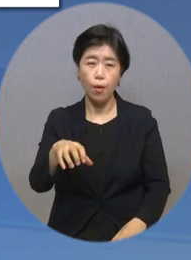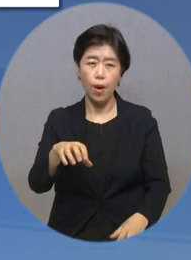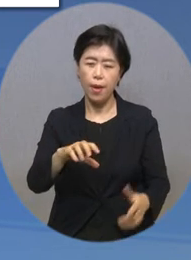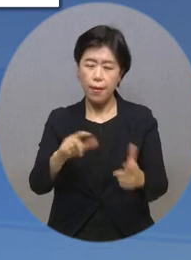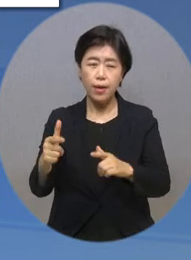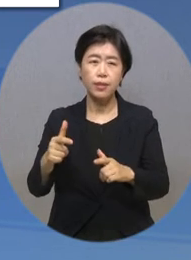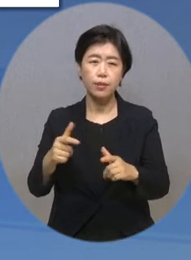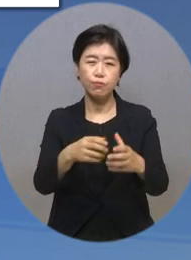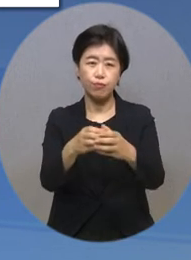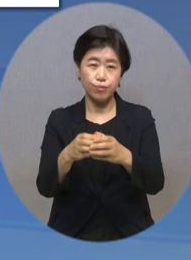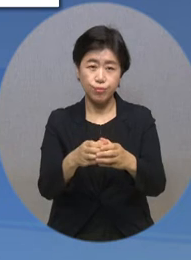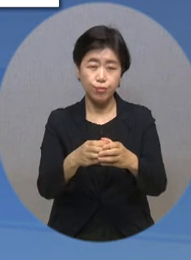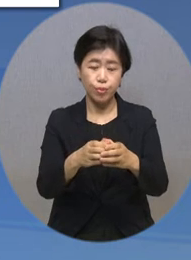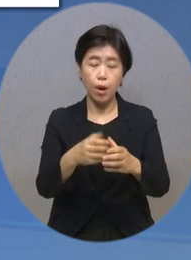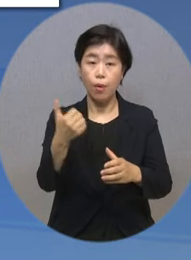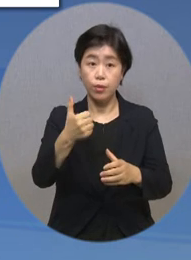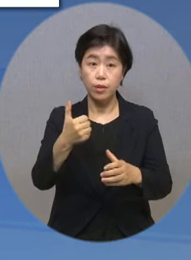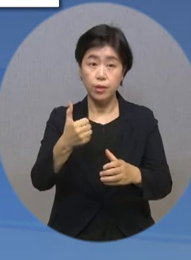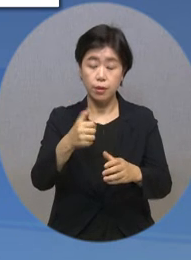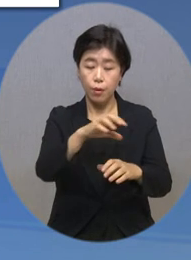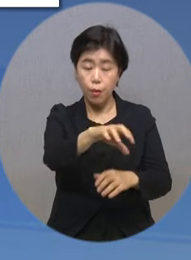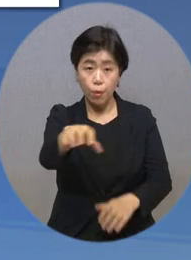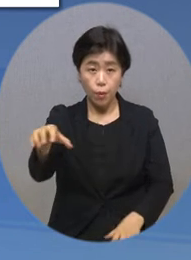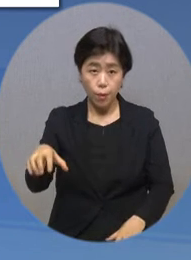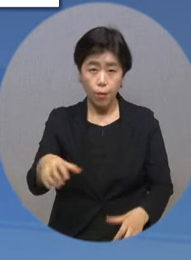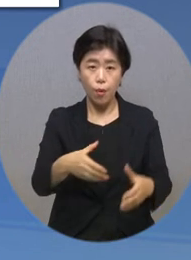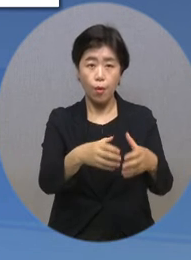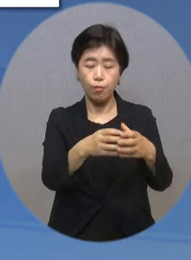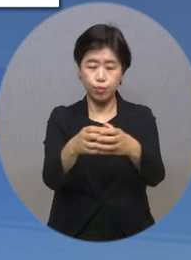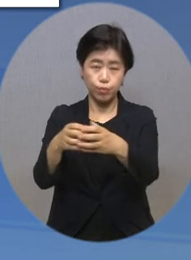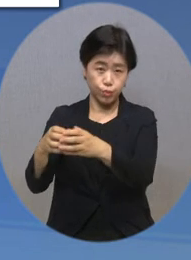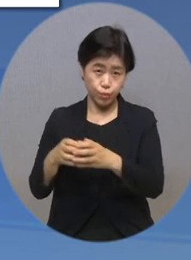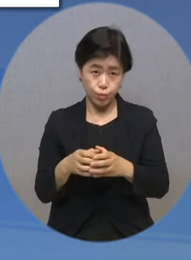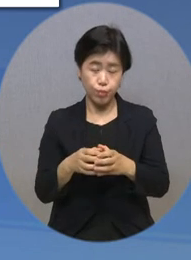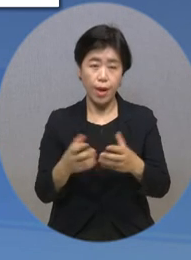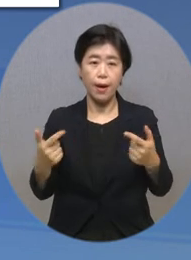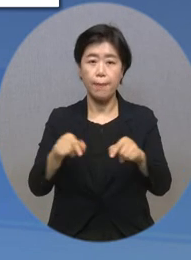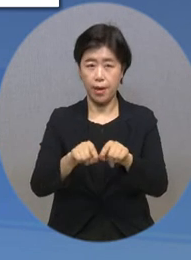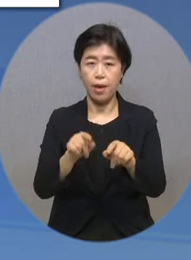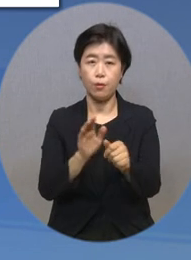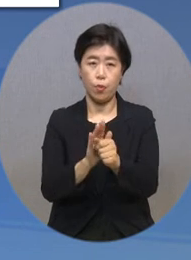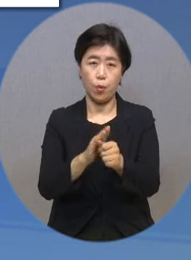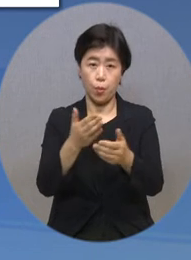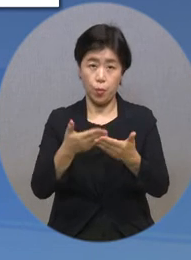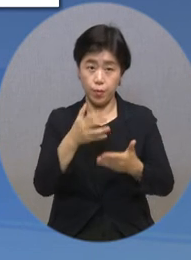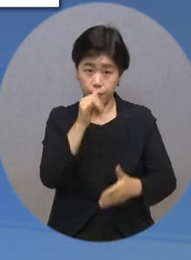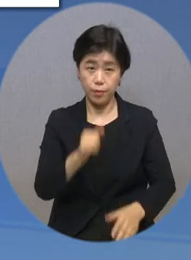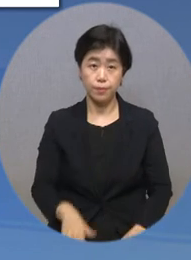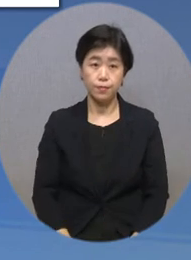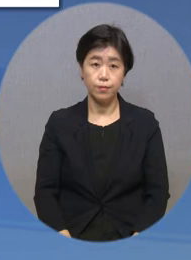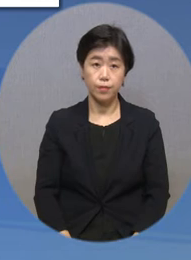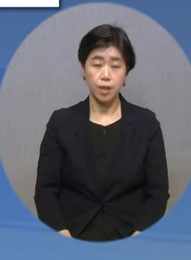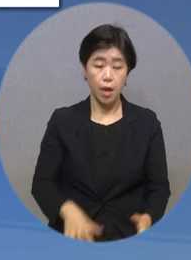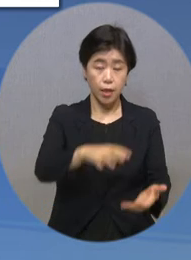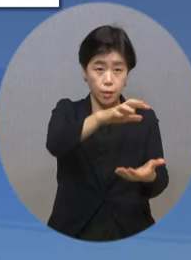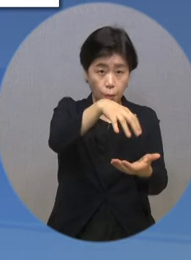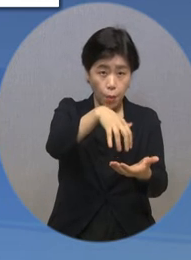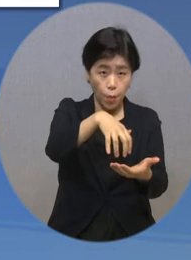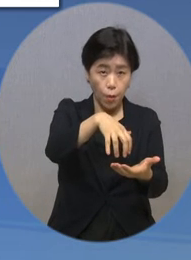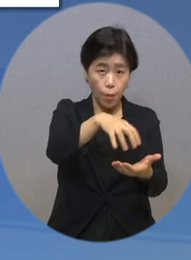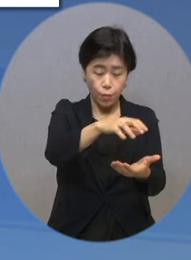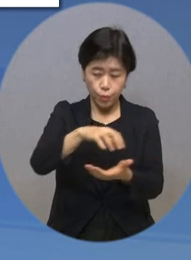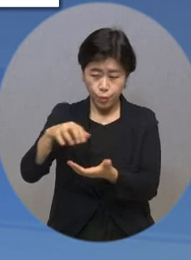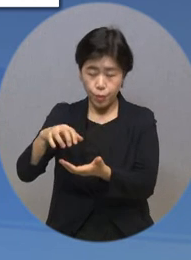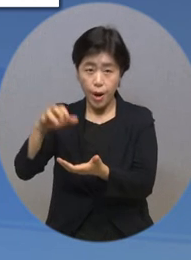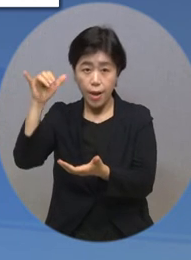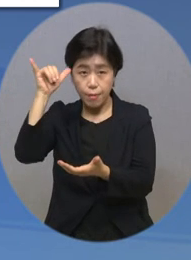원팀 등 50여 개 기관이 프로젝트에 참여하기로 했습니다. 이렇게 수집된 데이터는 인공지능과 장애인